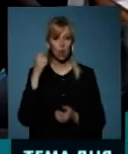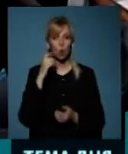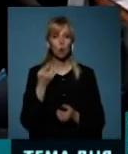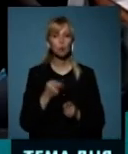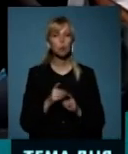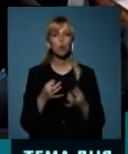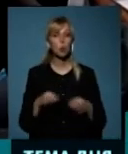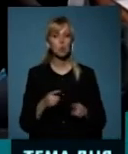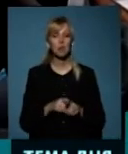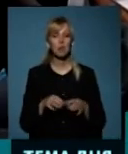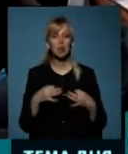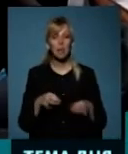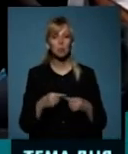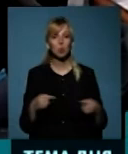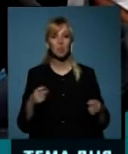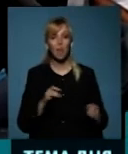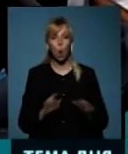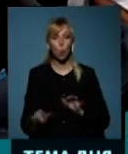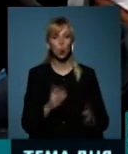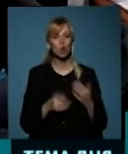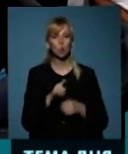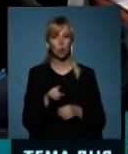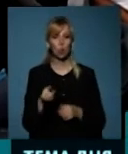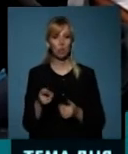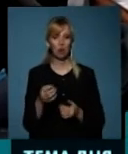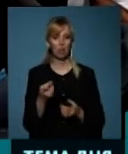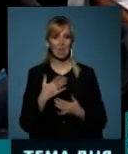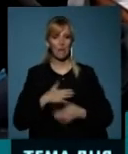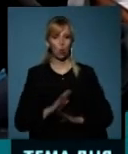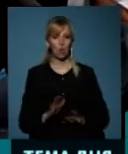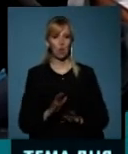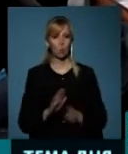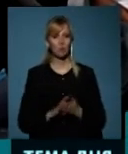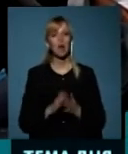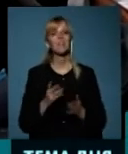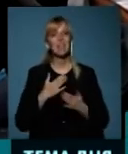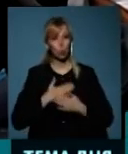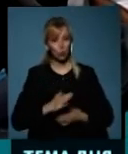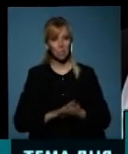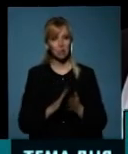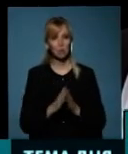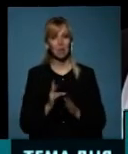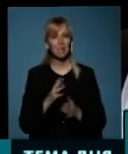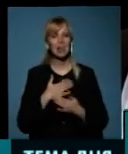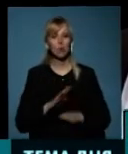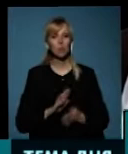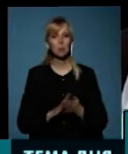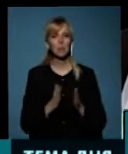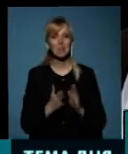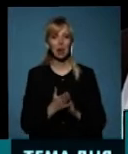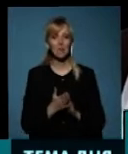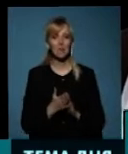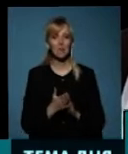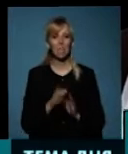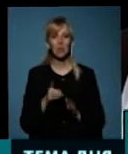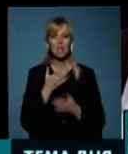тоді допускають такі транспортні засоби до руху, якщо вони є не в задовільному стані? Ні, в задовільному стані, незадовільному стані